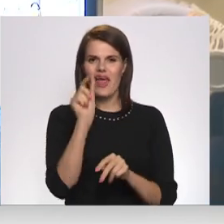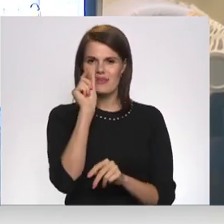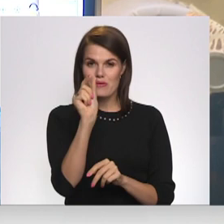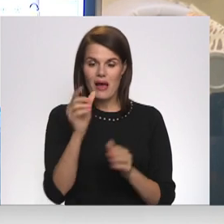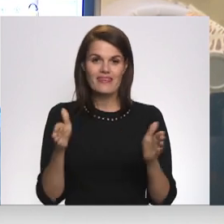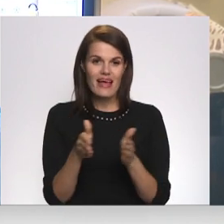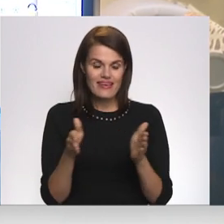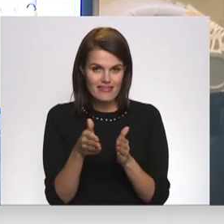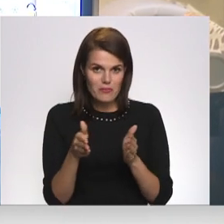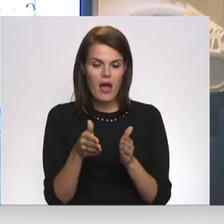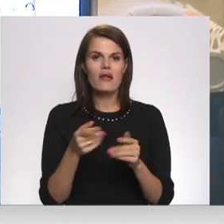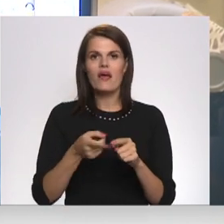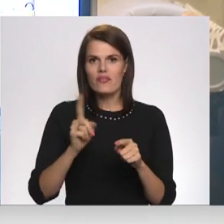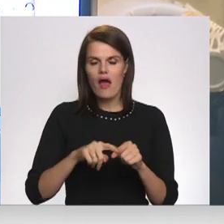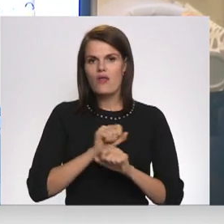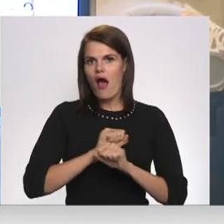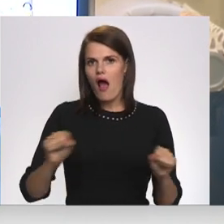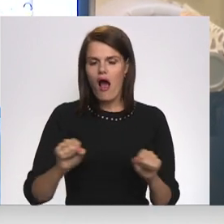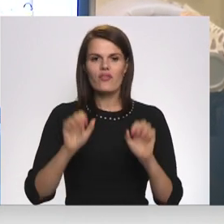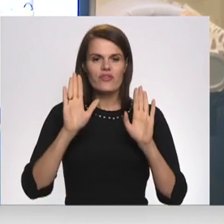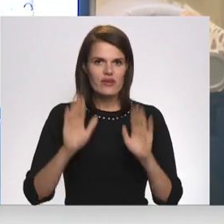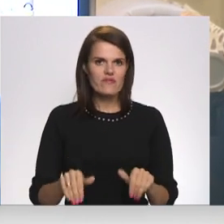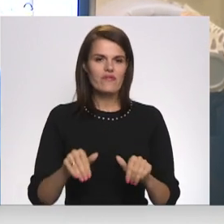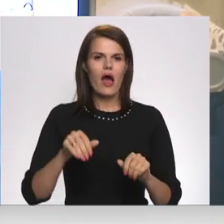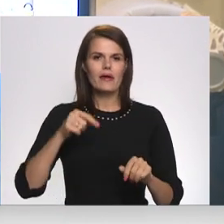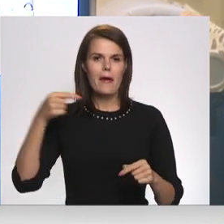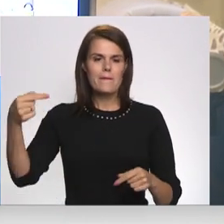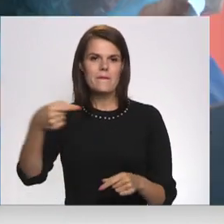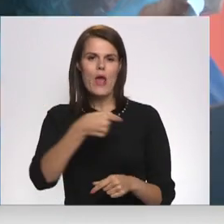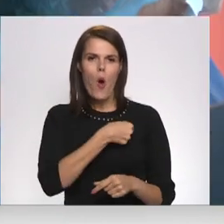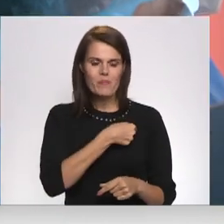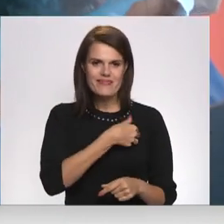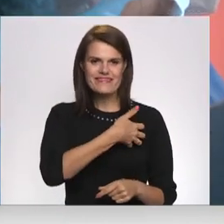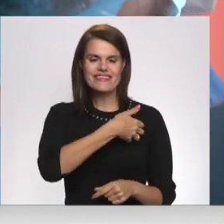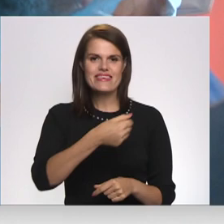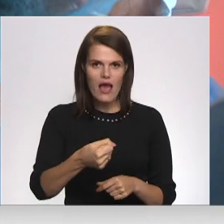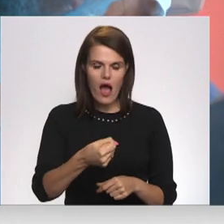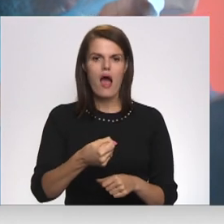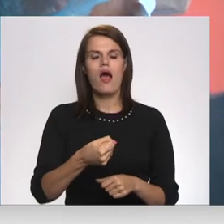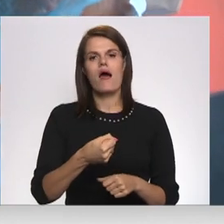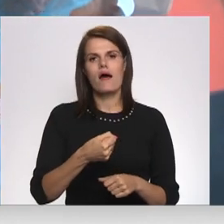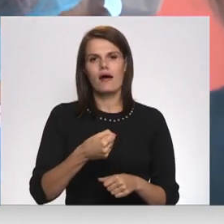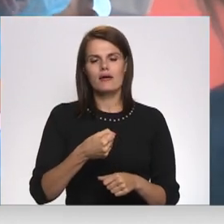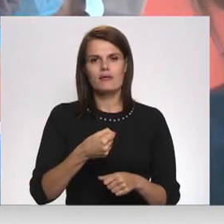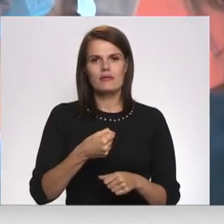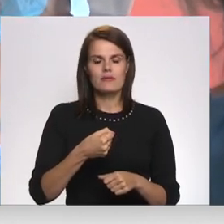izmēra vēža veidojums, tad ar stereotaktisko biopsiju var izņemt